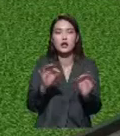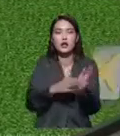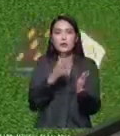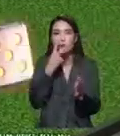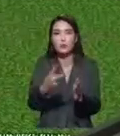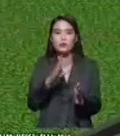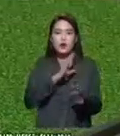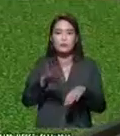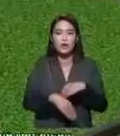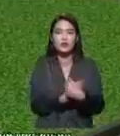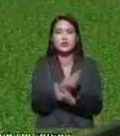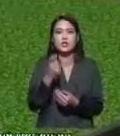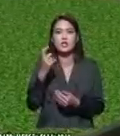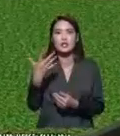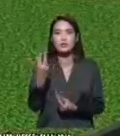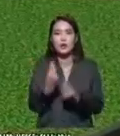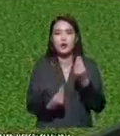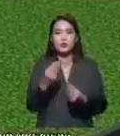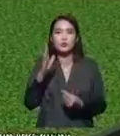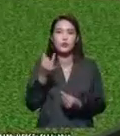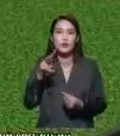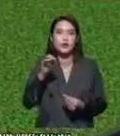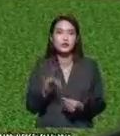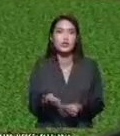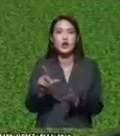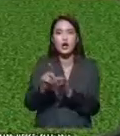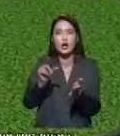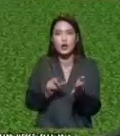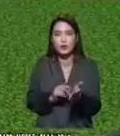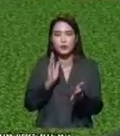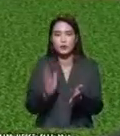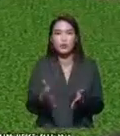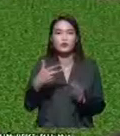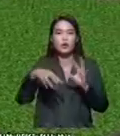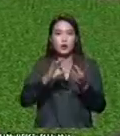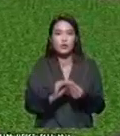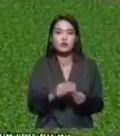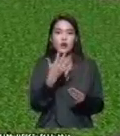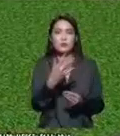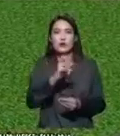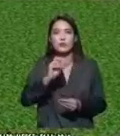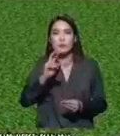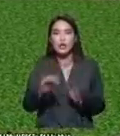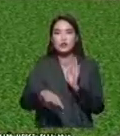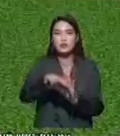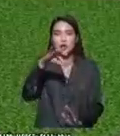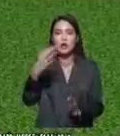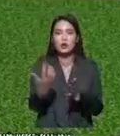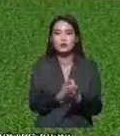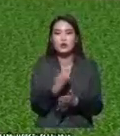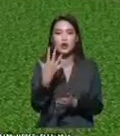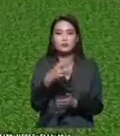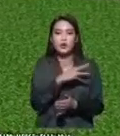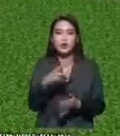көрсетті. Жаңа тегін X5 ойыны Винлайн букмекерінен Винлайн қосымшасын жүктеп алыңыз. 5 матчтың нәтижелерін таңдаңыз,